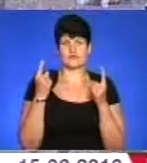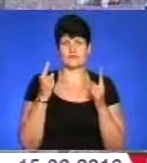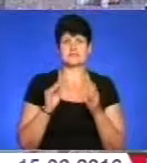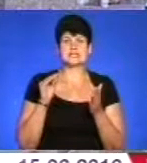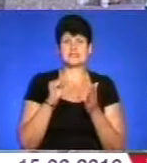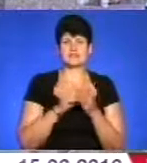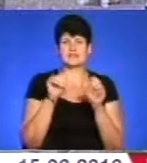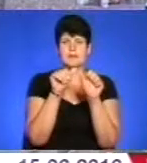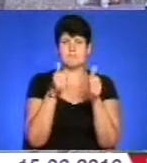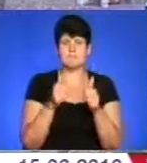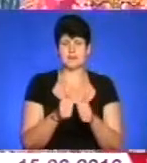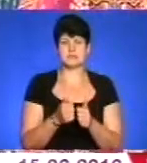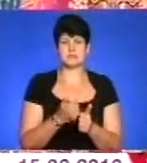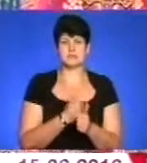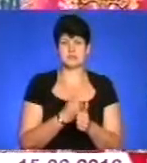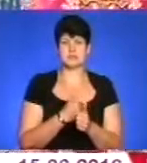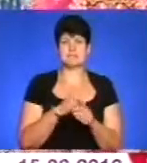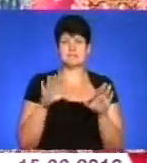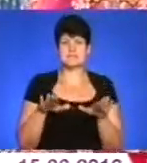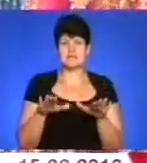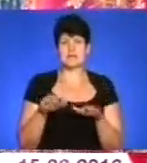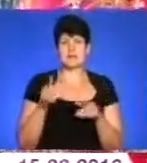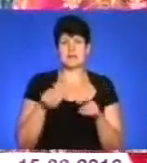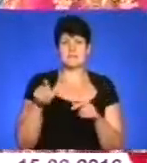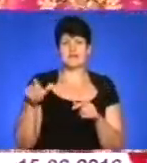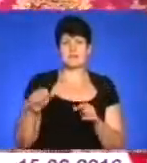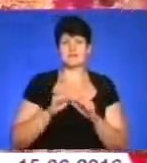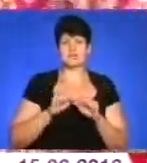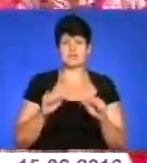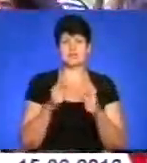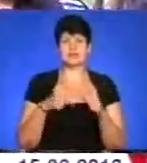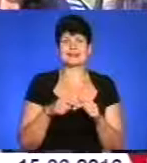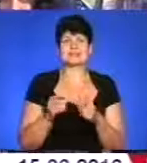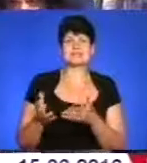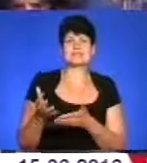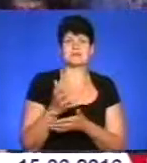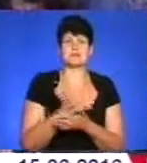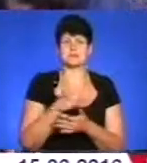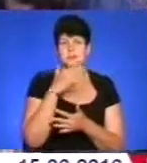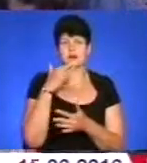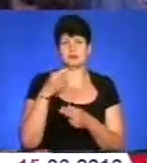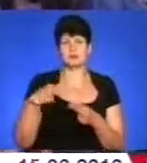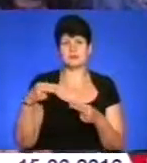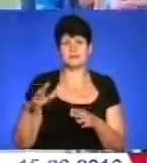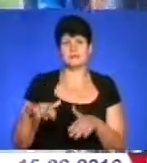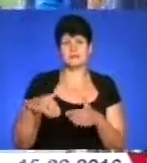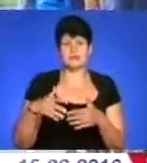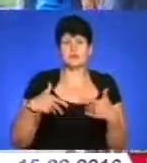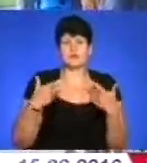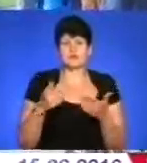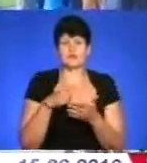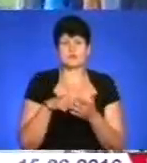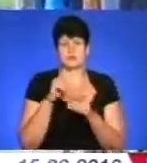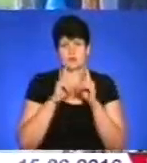Встановлення пам'ятного знаку ініціювали місцеві мешканці та патріотичні організації, які зібрали сотні підписів і подали пропозицію до міської